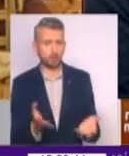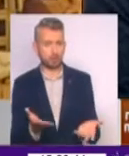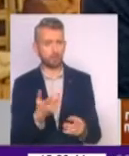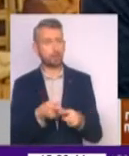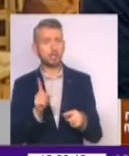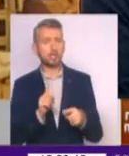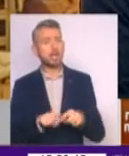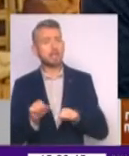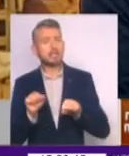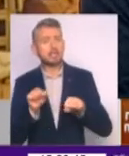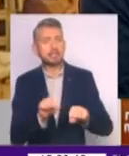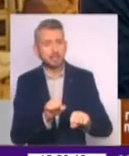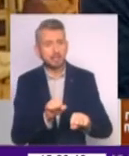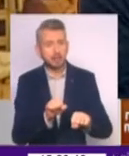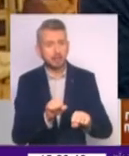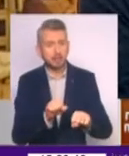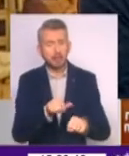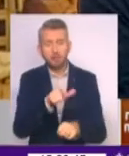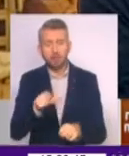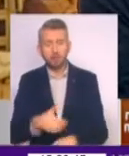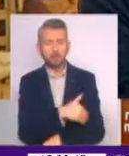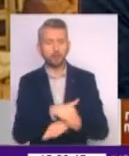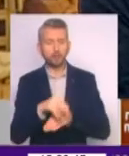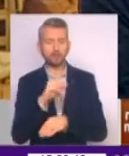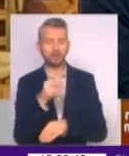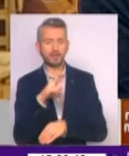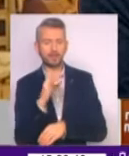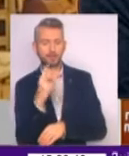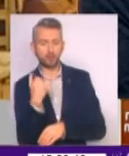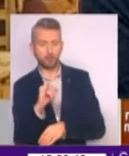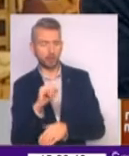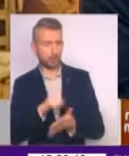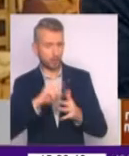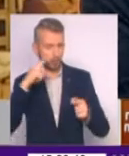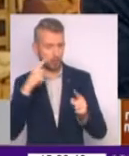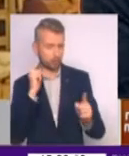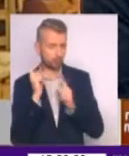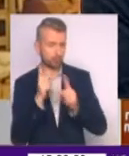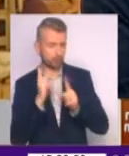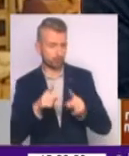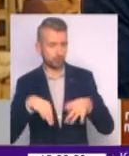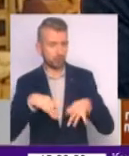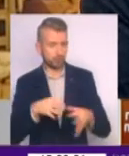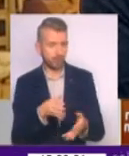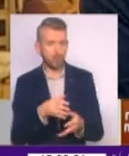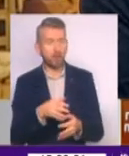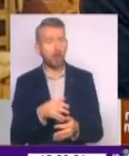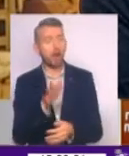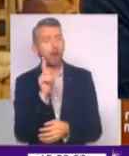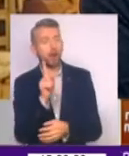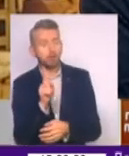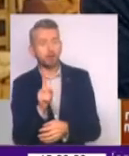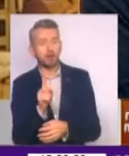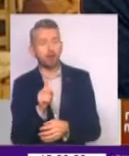би захистило мешканців вулиці Чистяківської від цього шаленого руху. Але водночас будуть, я впевнений, обурені